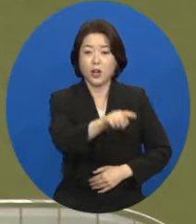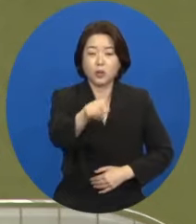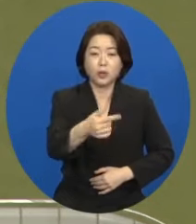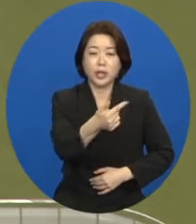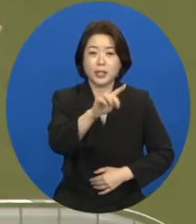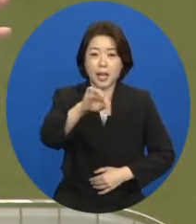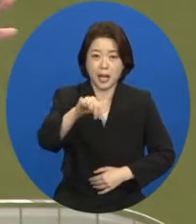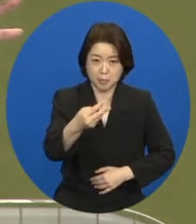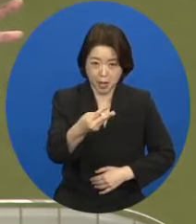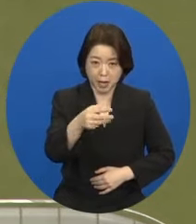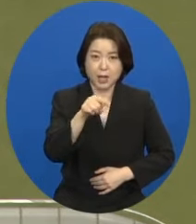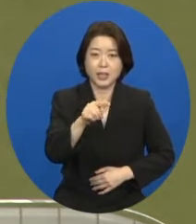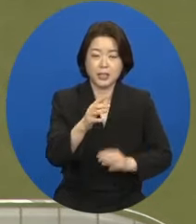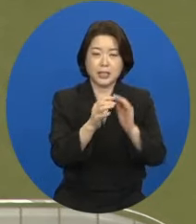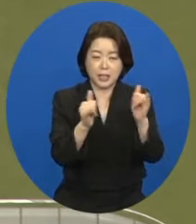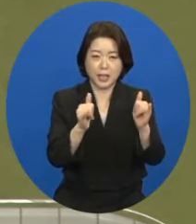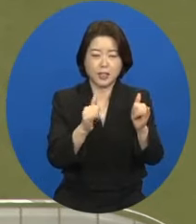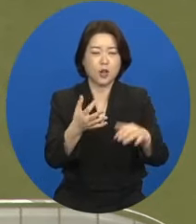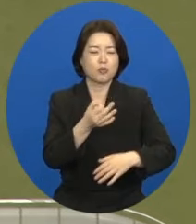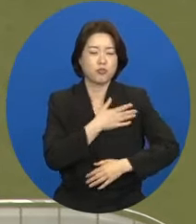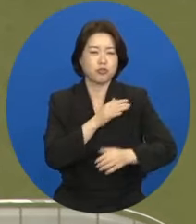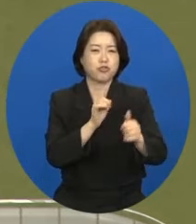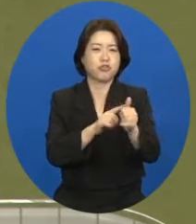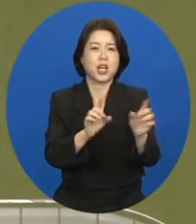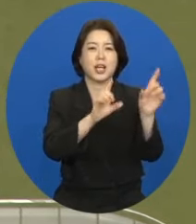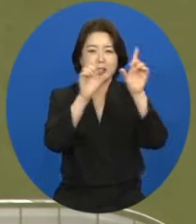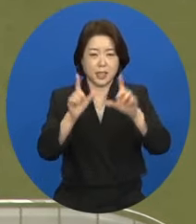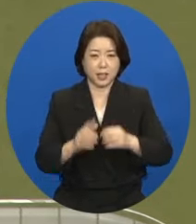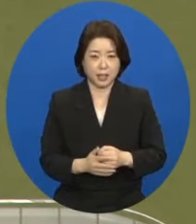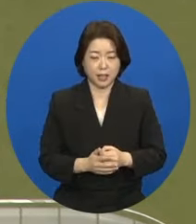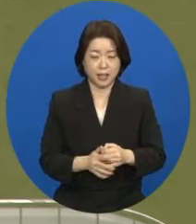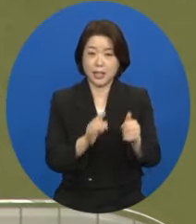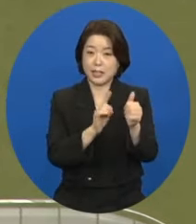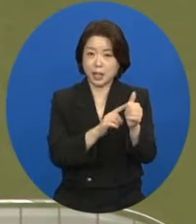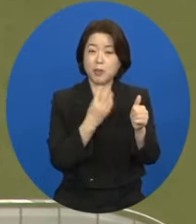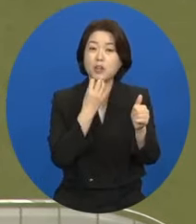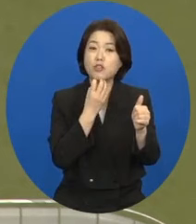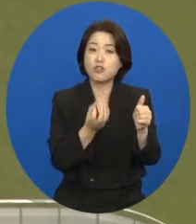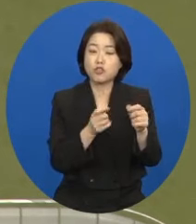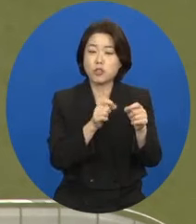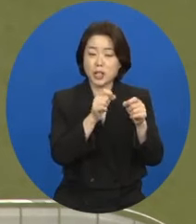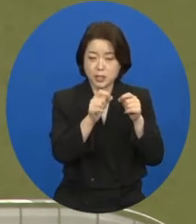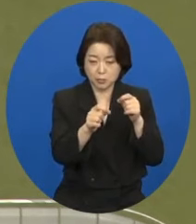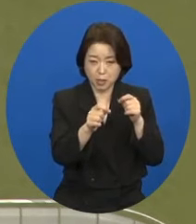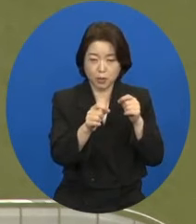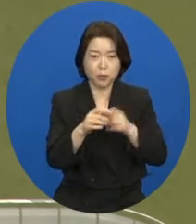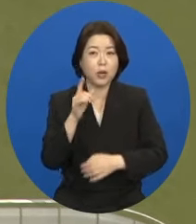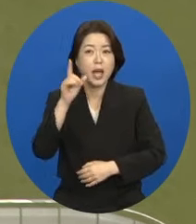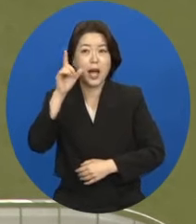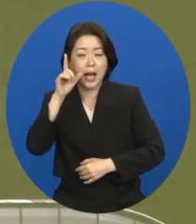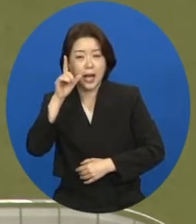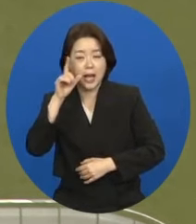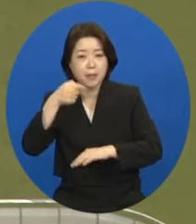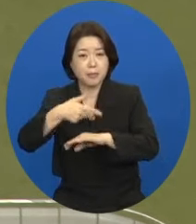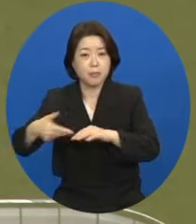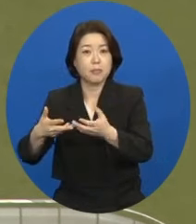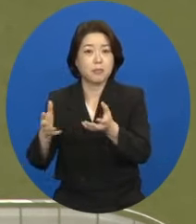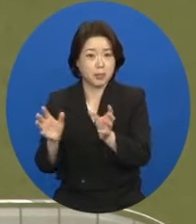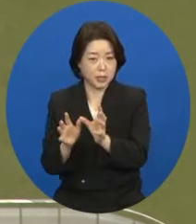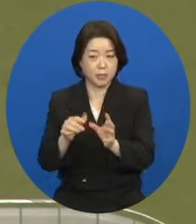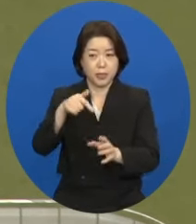하는 부자가 살고 있었습니다. 이 나발은 유다 지파의 소속이면서 갈렙 족속입니다. 굉장히